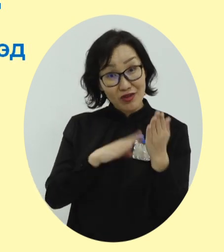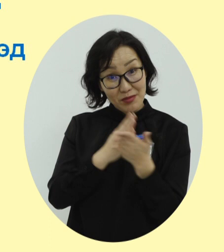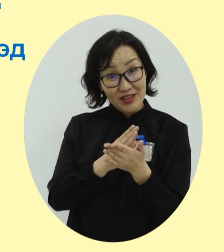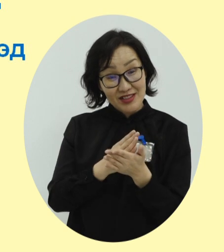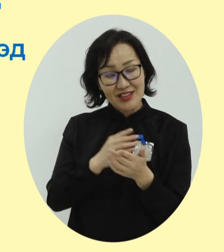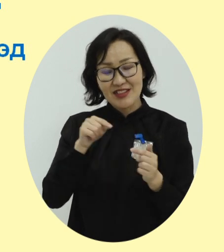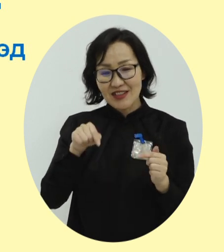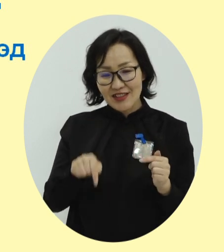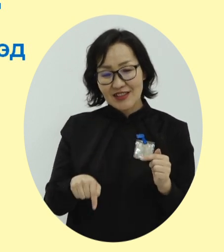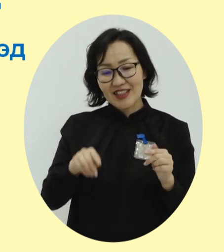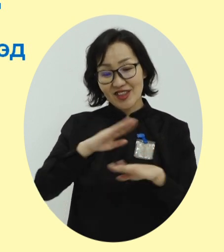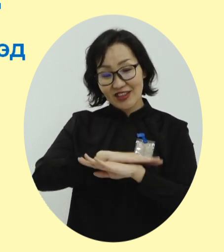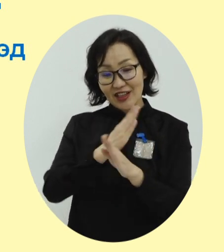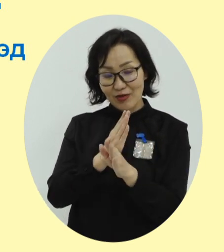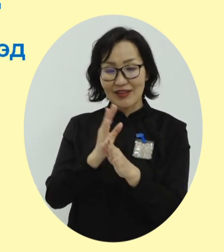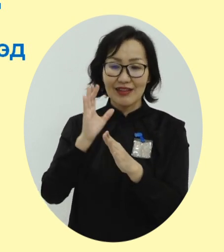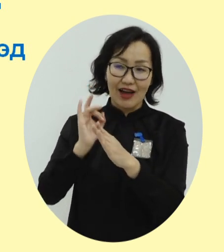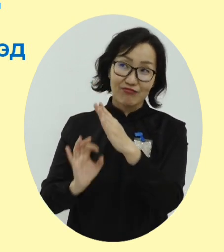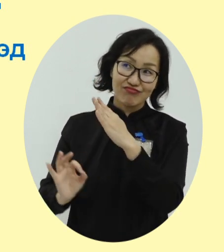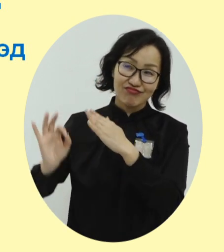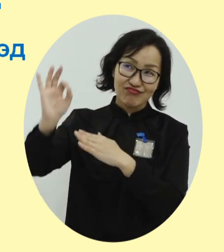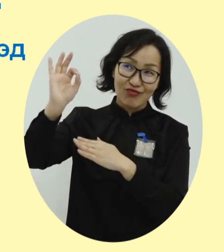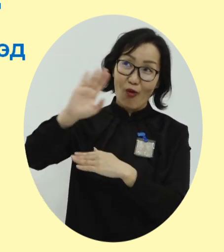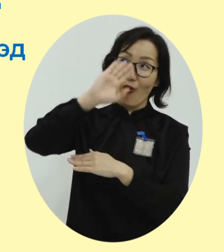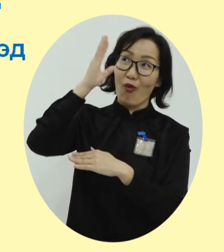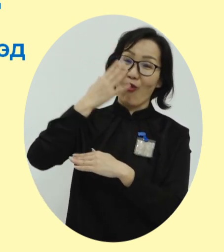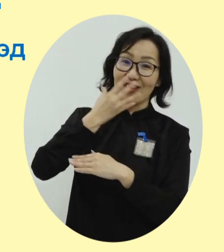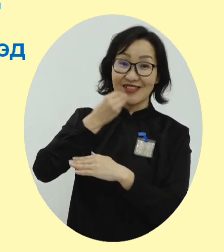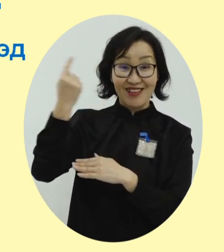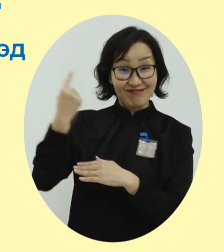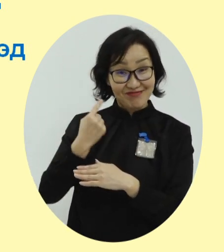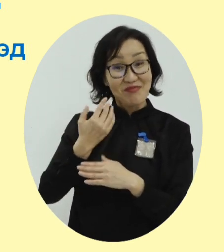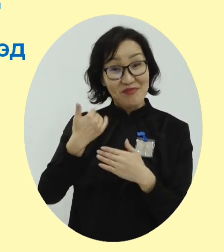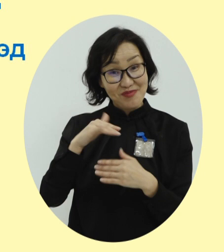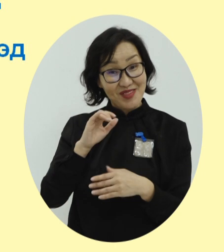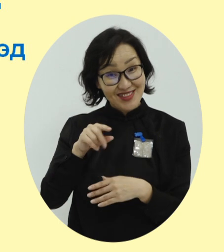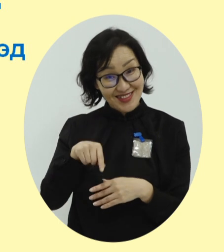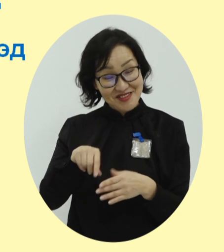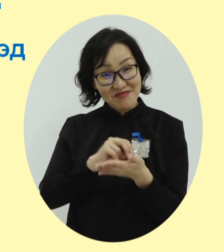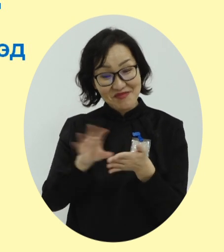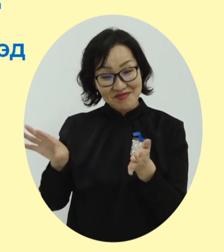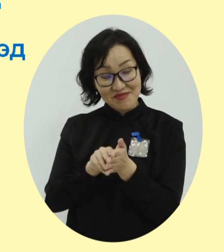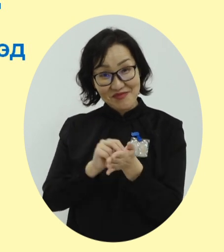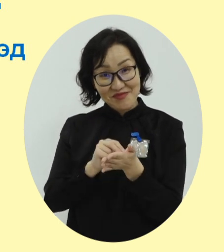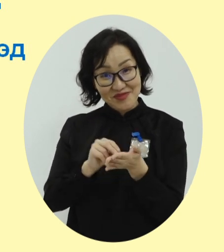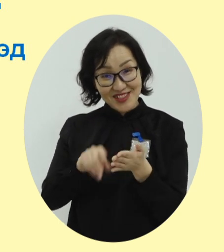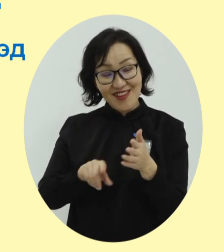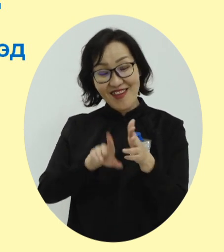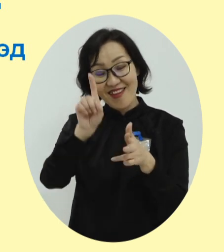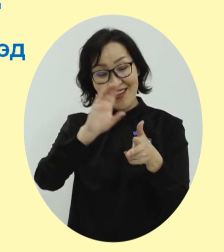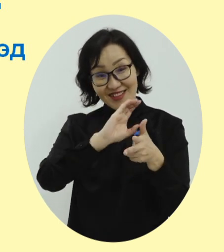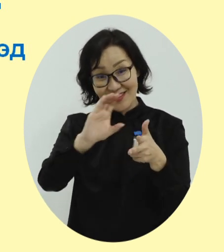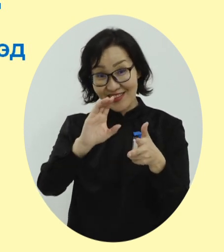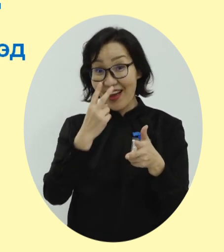байсан ч хичээл тарах үеэр нар эгээд дулаахан сайхан байлаа гэсэн. Энэ хэсэгт бүгдээрээ өдрийн тэмдэглэлийн